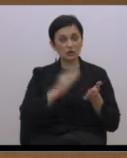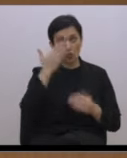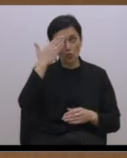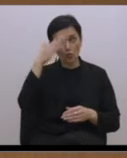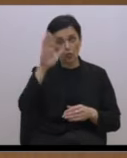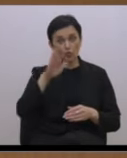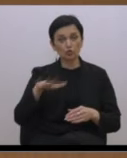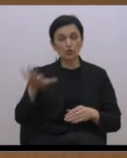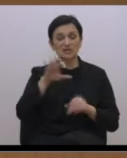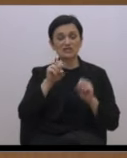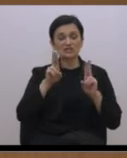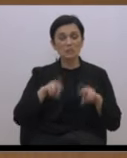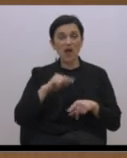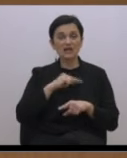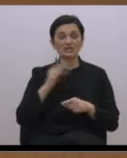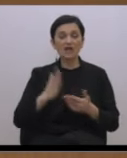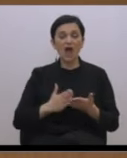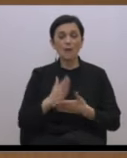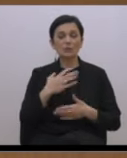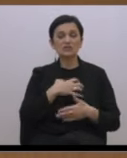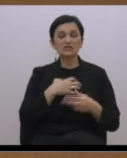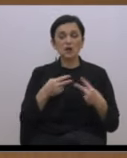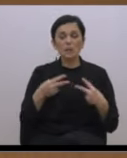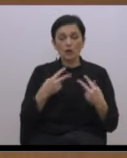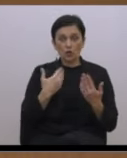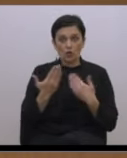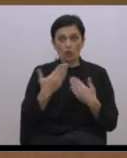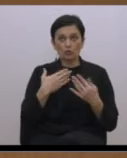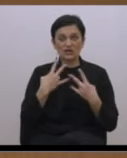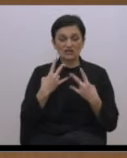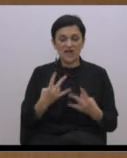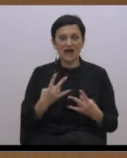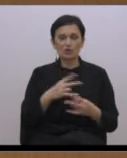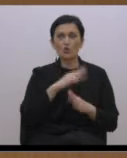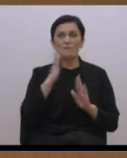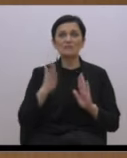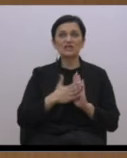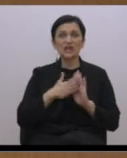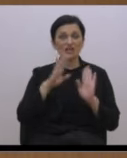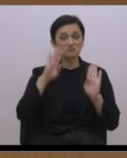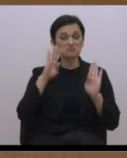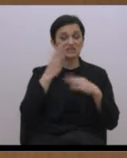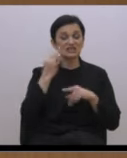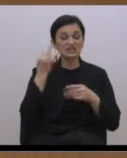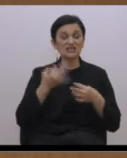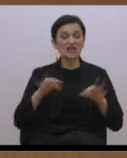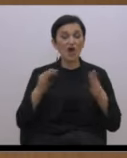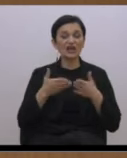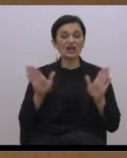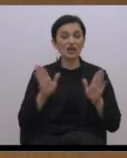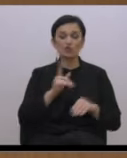ქვეყნის სპეცსამსახურების ამოცანა არის სტრატეგიული პარტნიორებთან ურთიერთობის დაზიანება და მთლის ინტერეს ასე თავისუფლად და